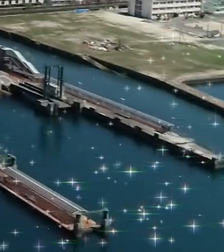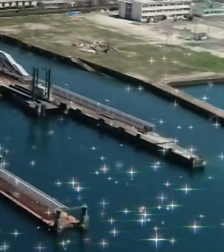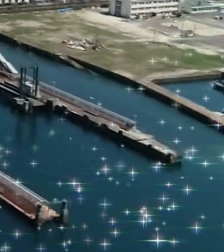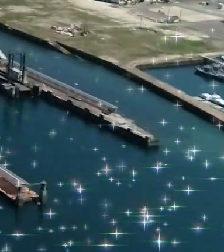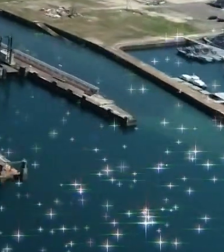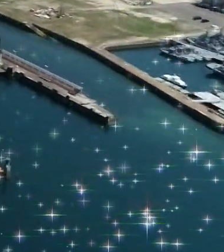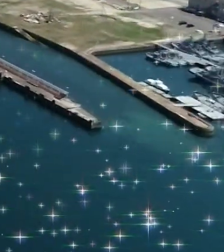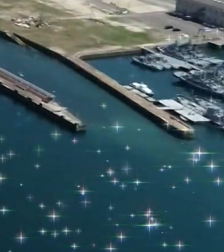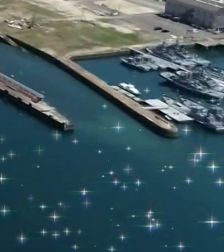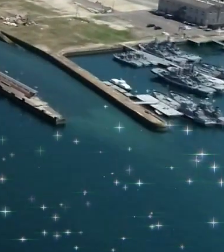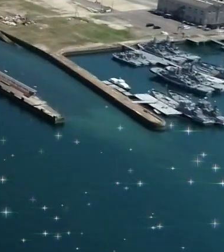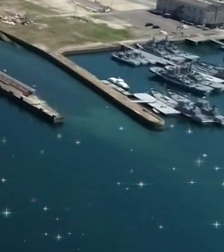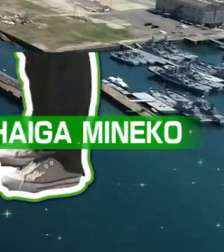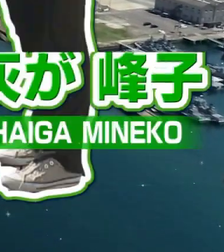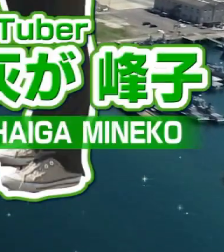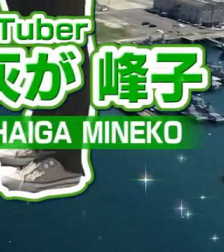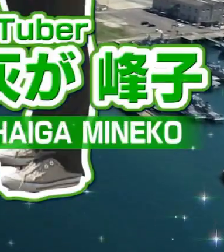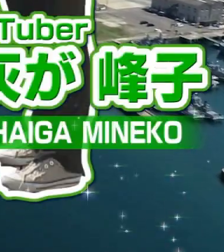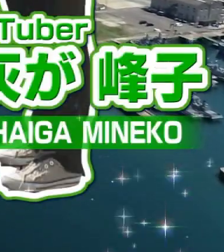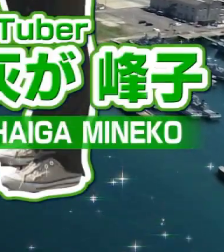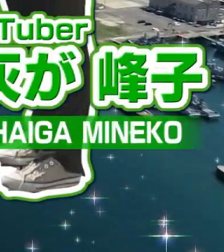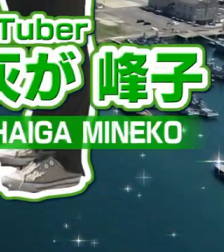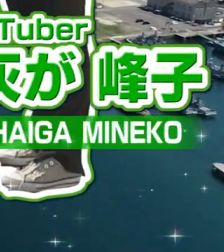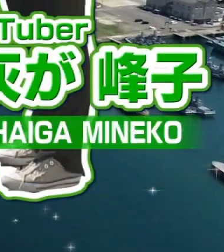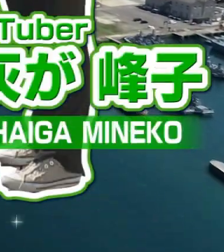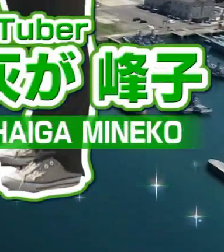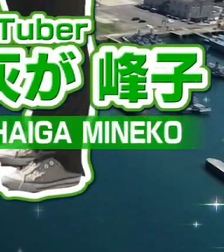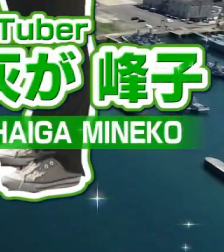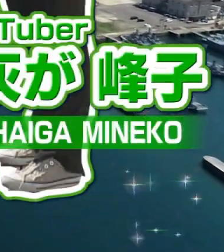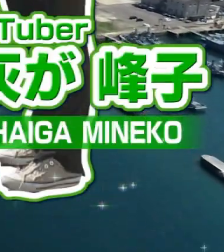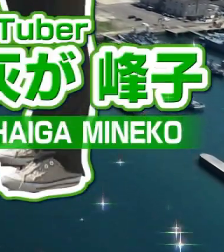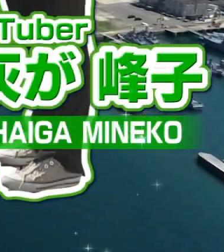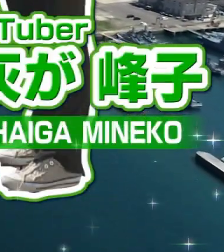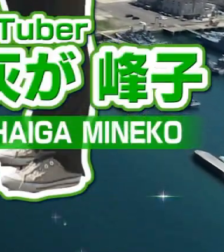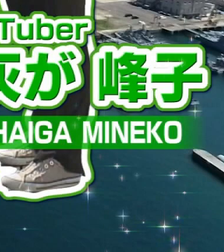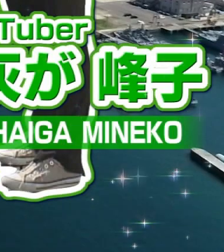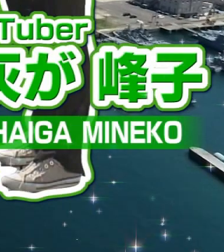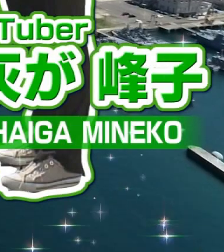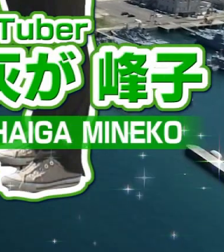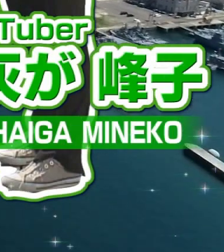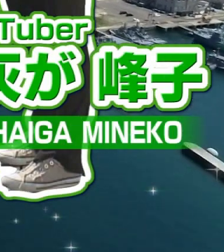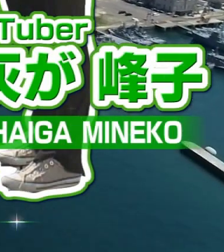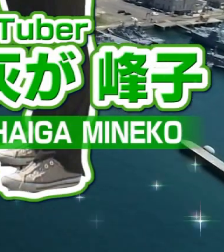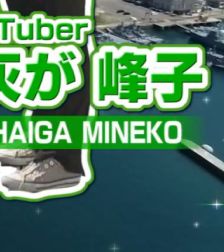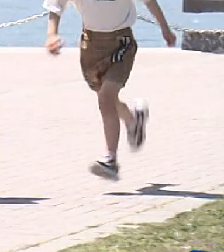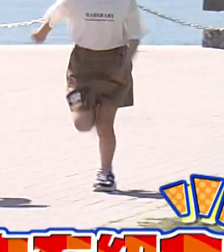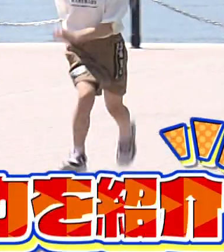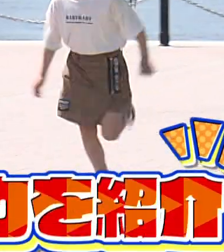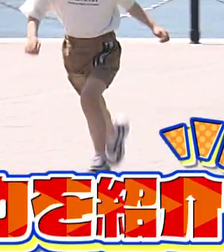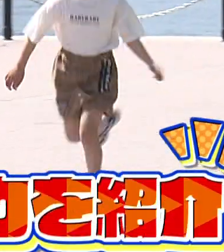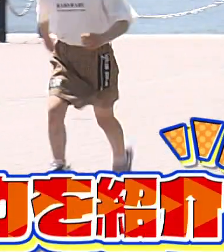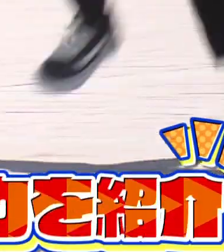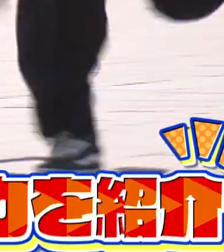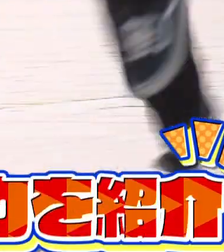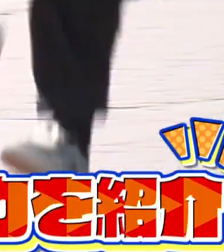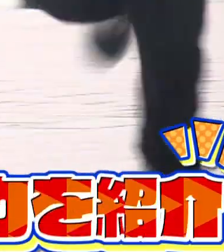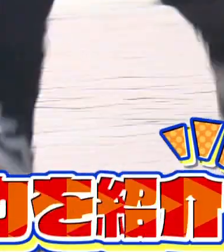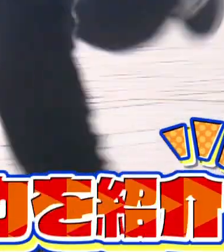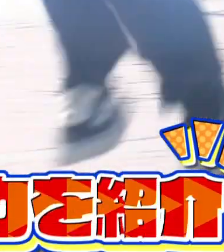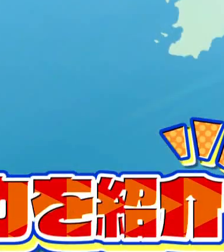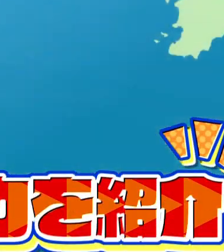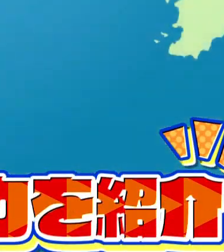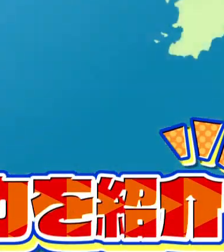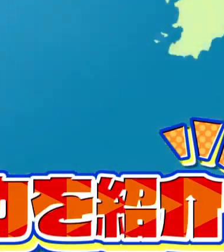リーダーキミクレシン率いるクレの魅力を探る5人、その名もクレチューバー。5人